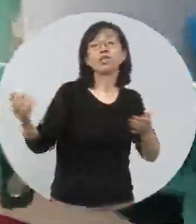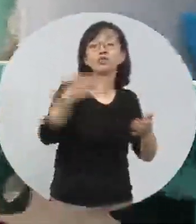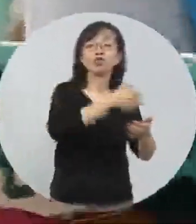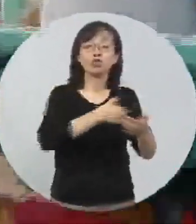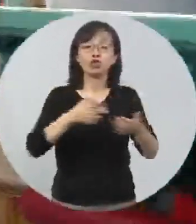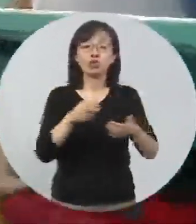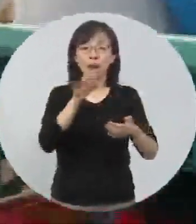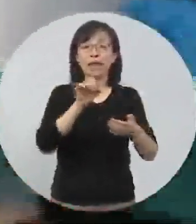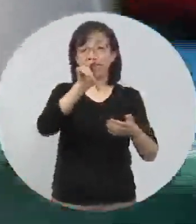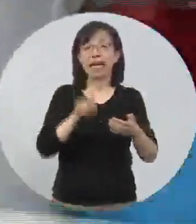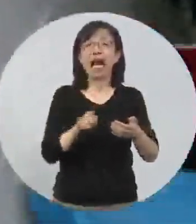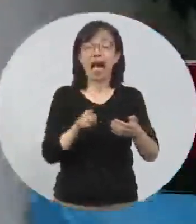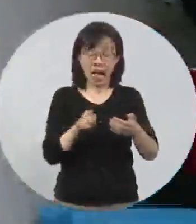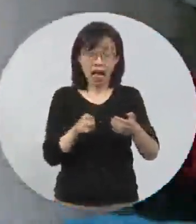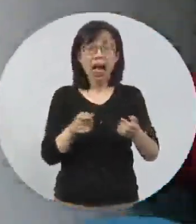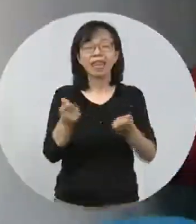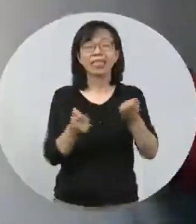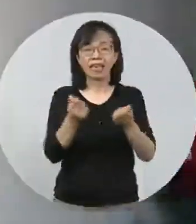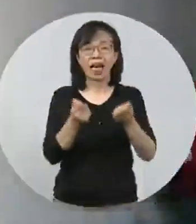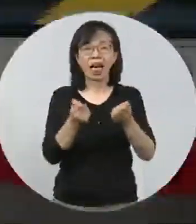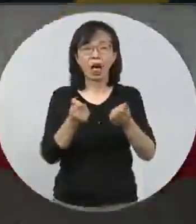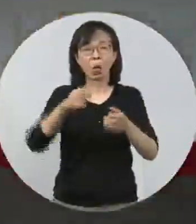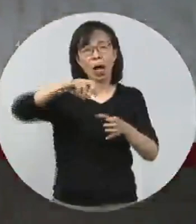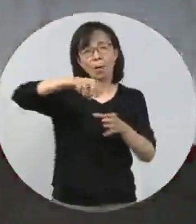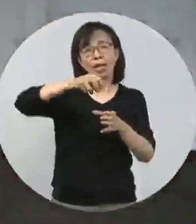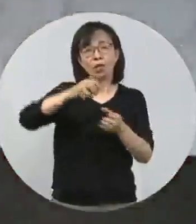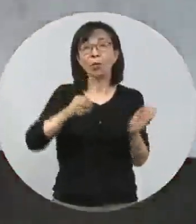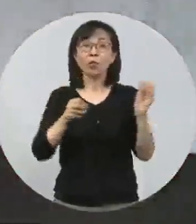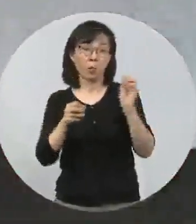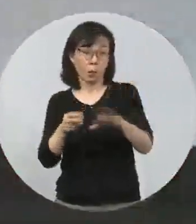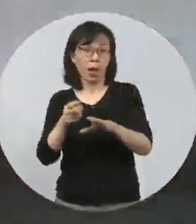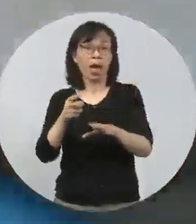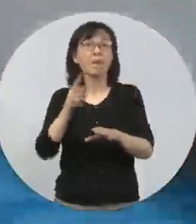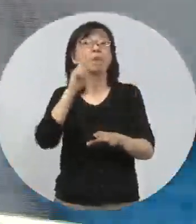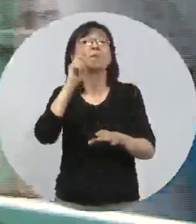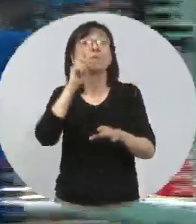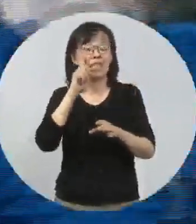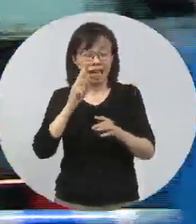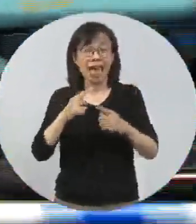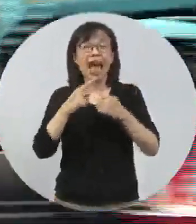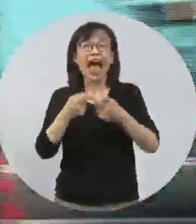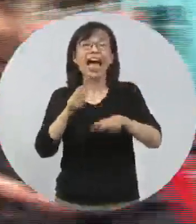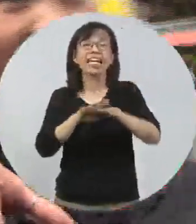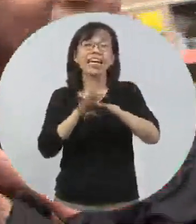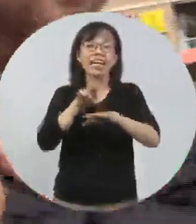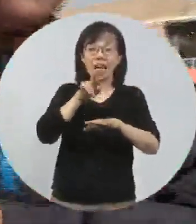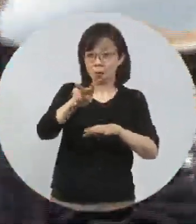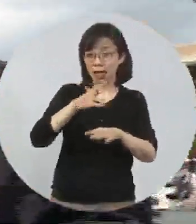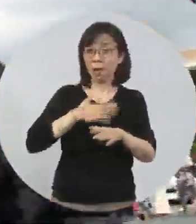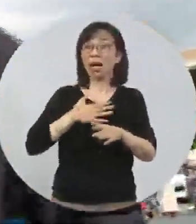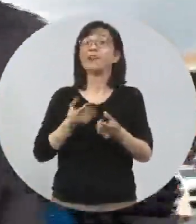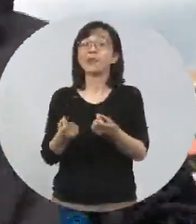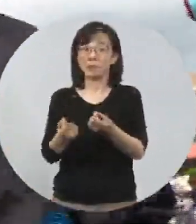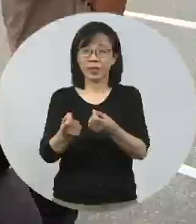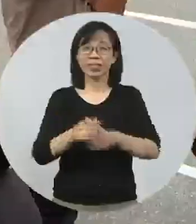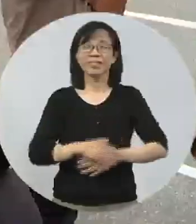ではペットボトルを車に投入、どうやって車の中に入るのかが分かったようです